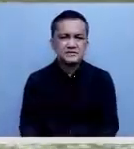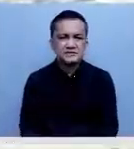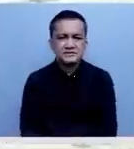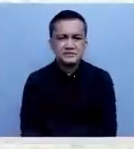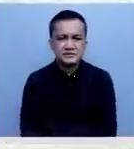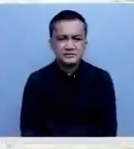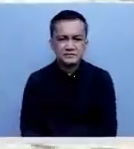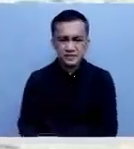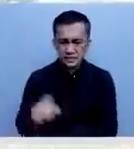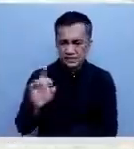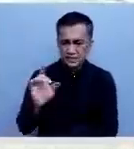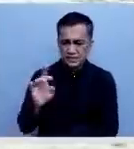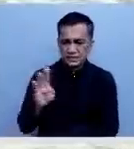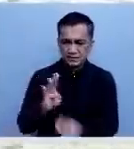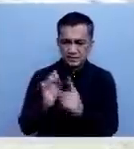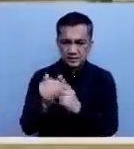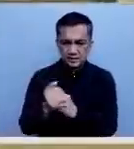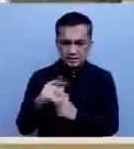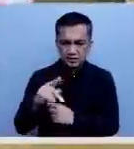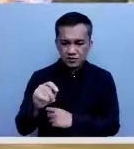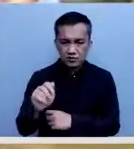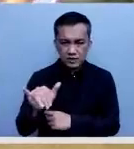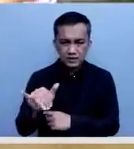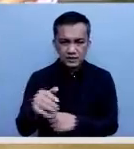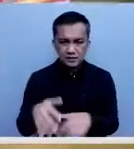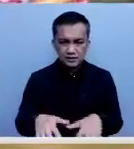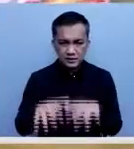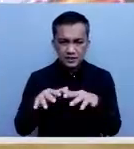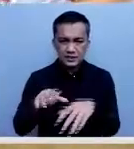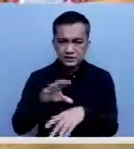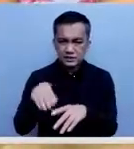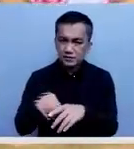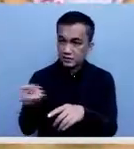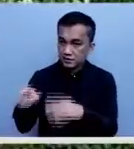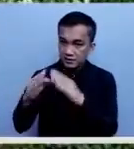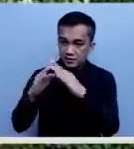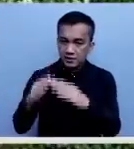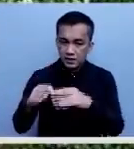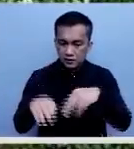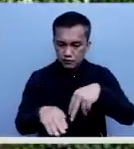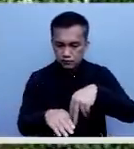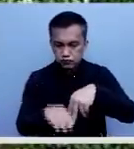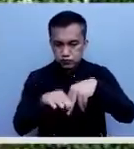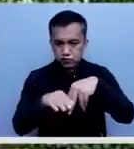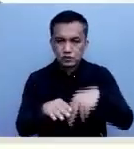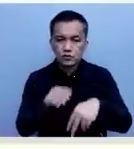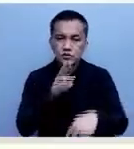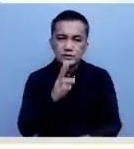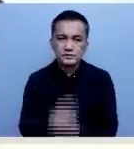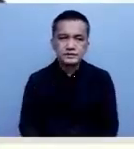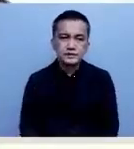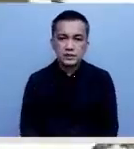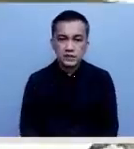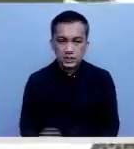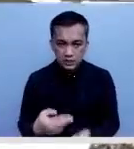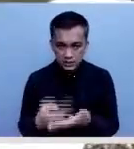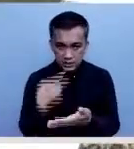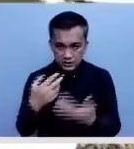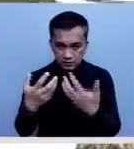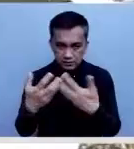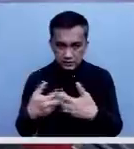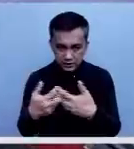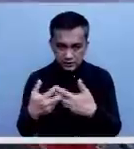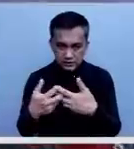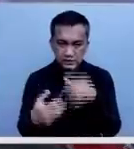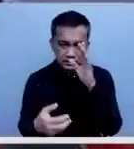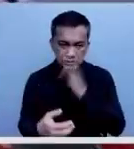18 barangay naman sa Paway ang binaha, kabilang dyan ang bahay na ito na hanggang tuhod ng tubig. Nasira na rin ang mga palayan at mga makinang ginagamit nila sa